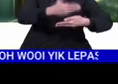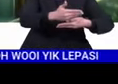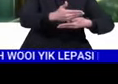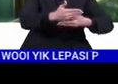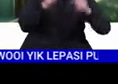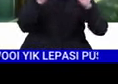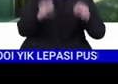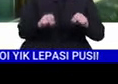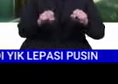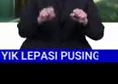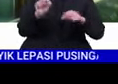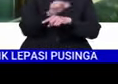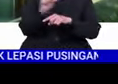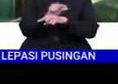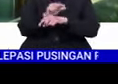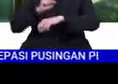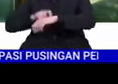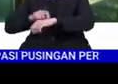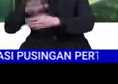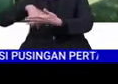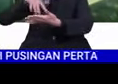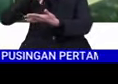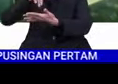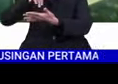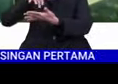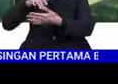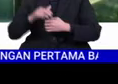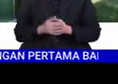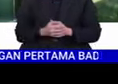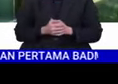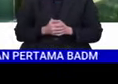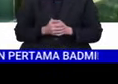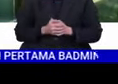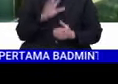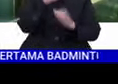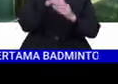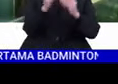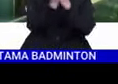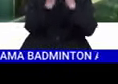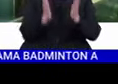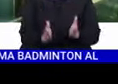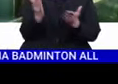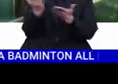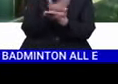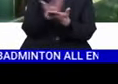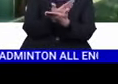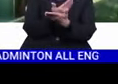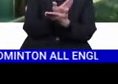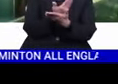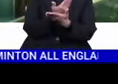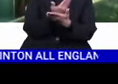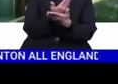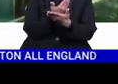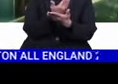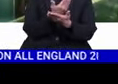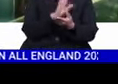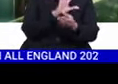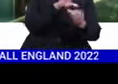boleh mereka gunakan semacam mereka belajar ini termasuk Raja Praja yang baru mendapat tempat di